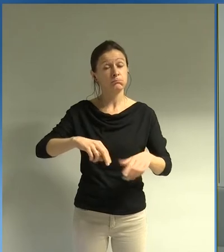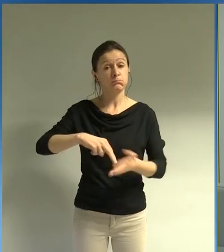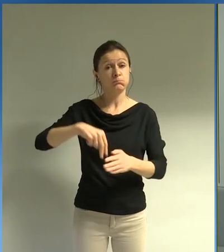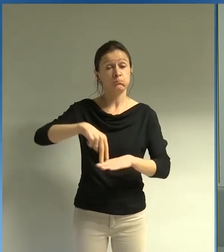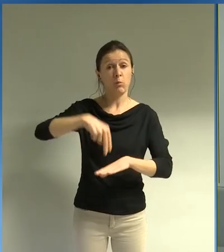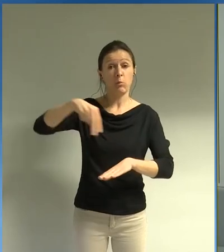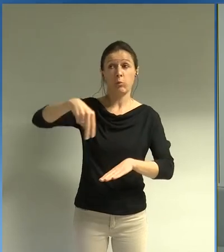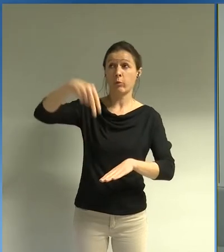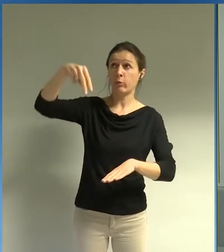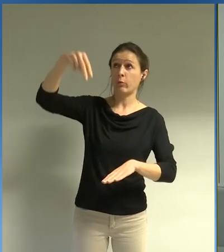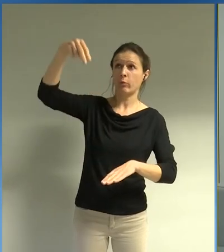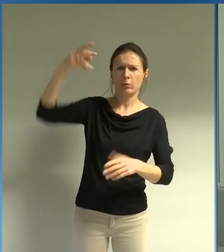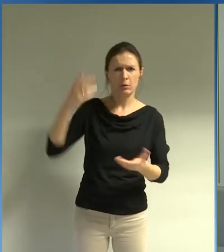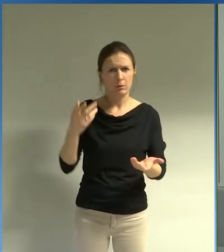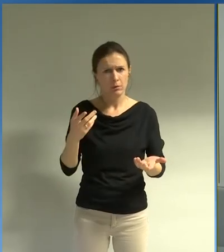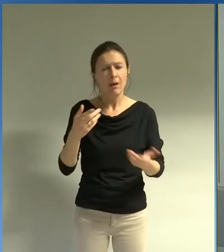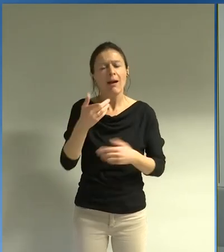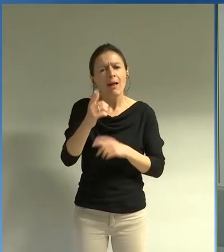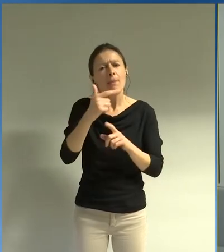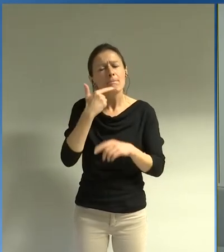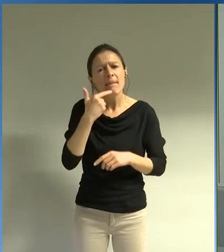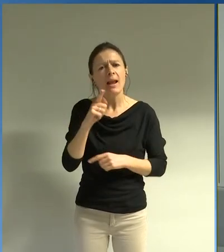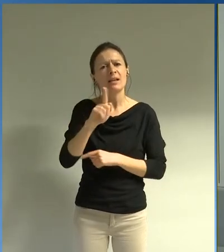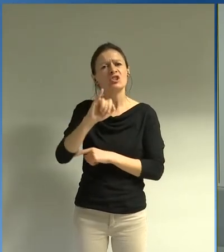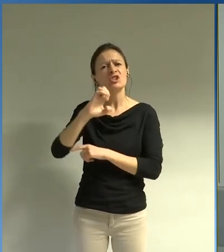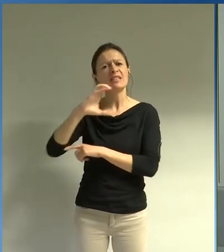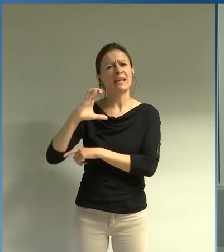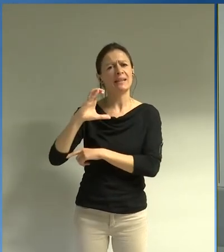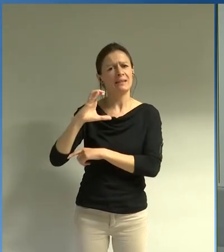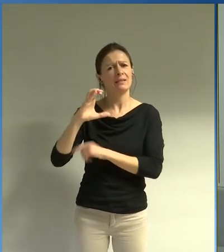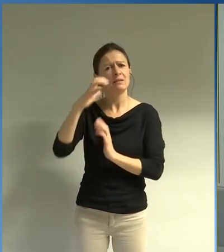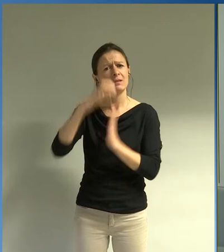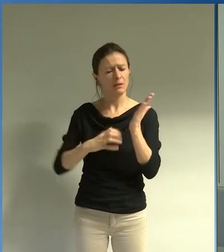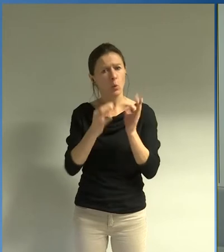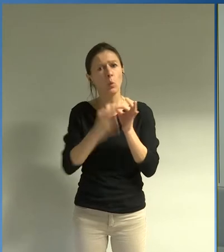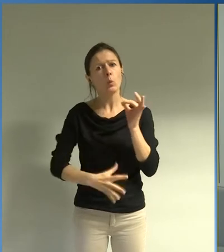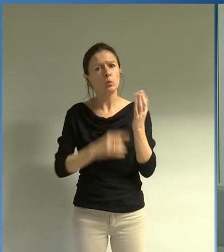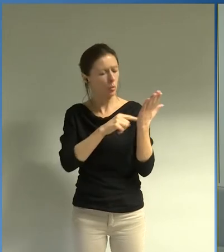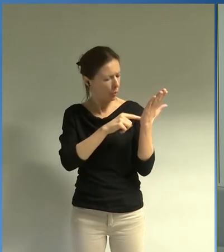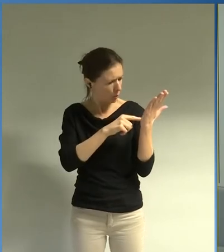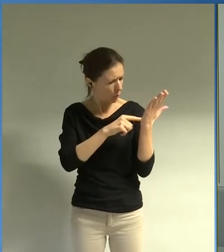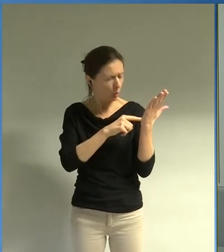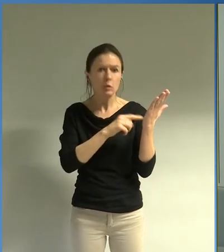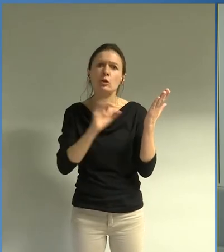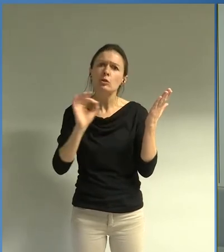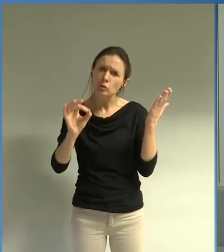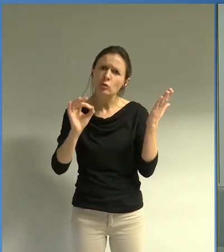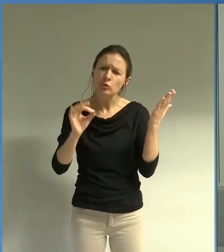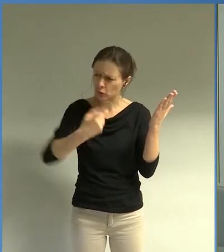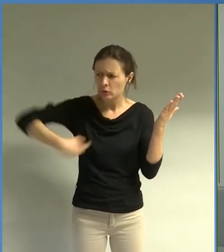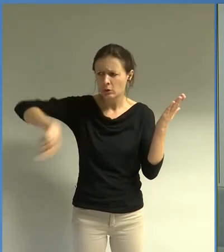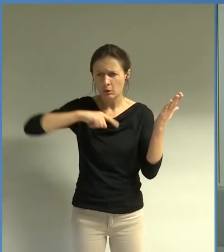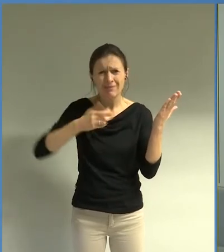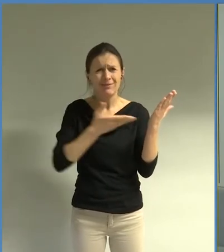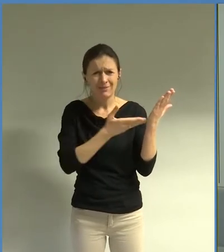rappeler certaines conclusions du giec qui nous alerte et mobilise tous jusque là le